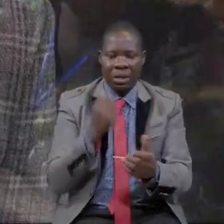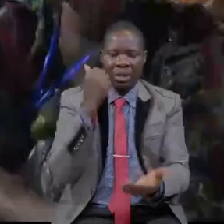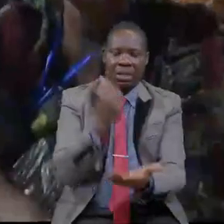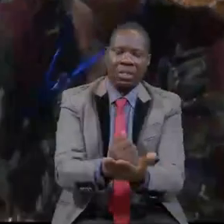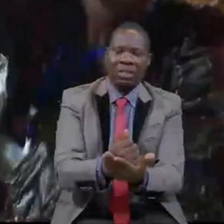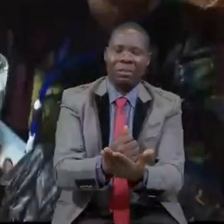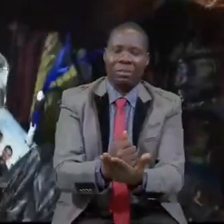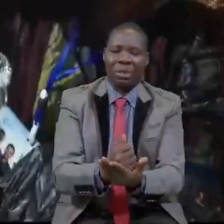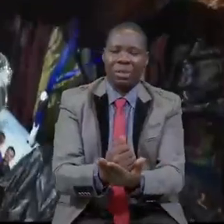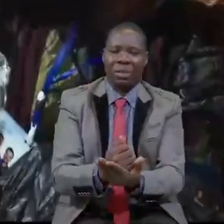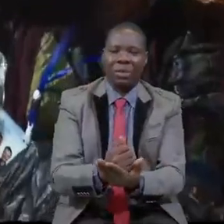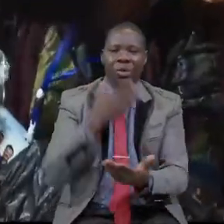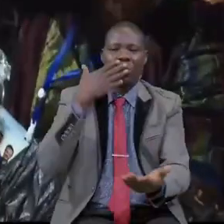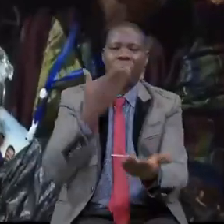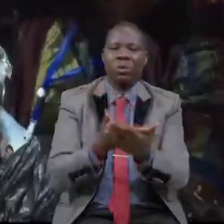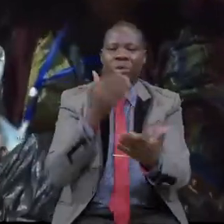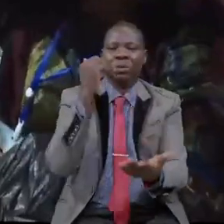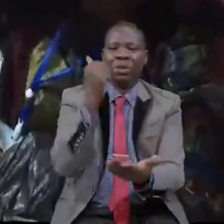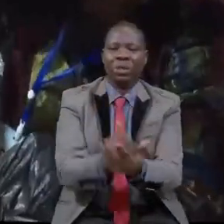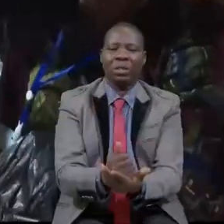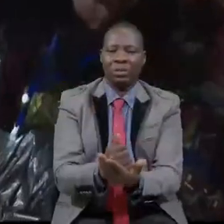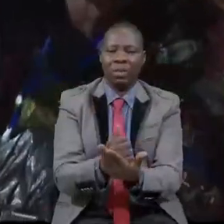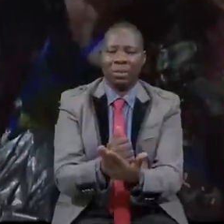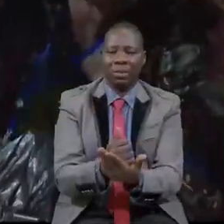Donnez-moi le bon amen.